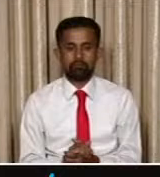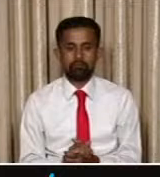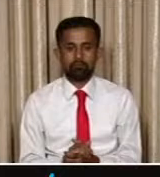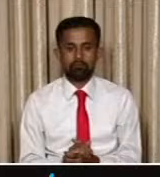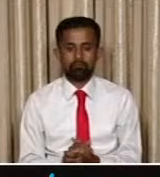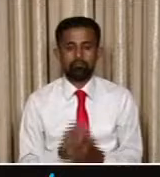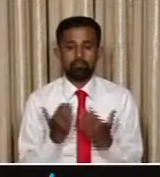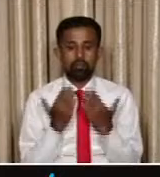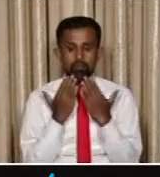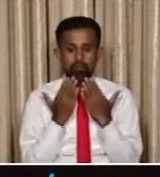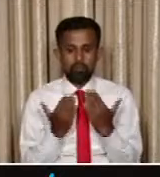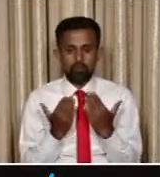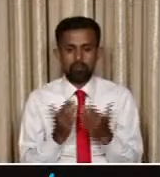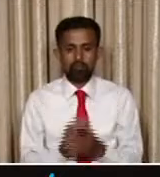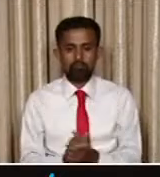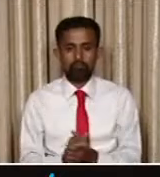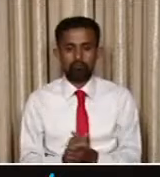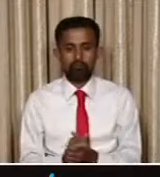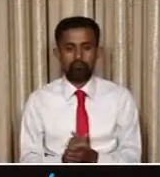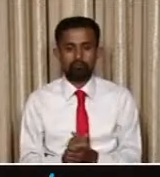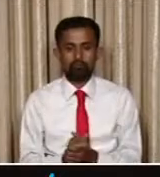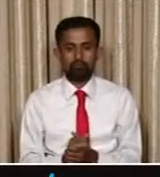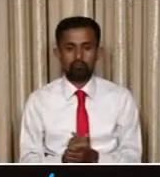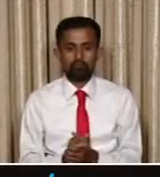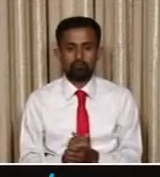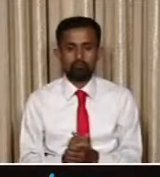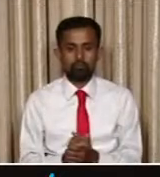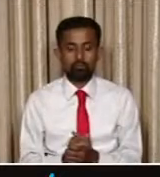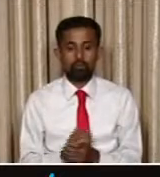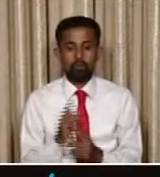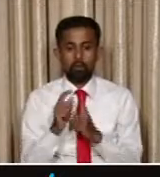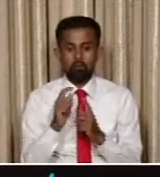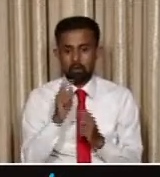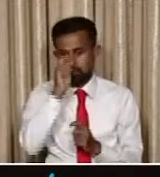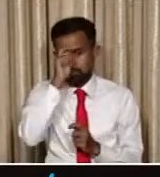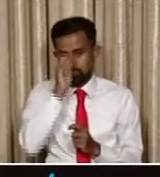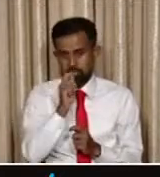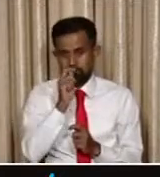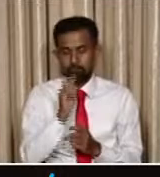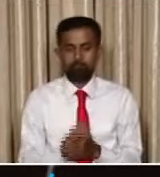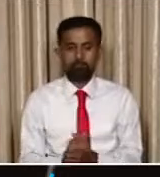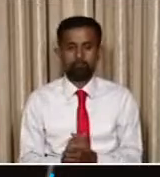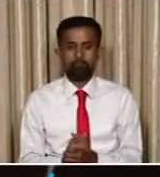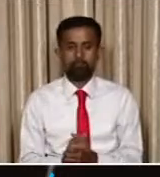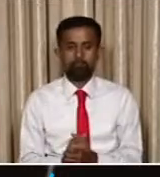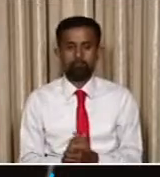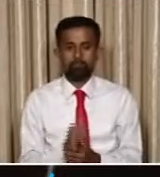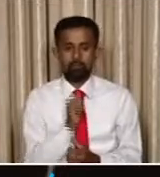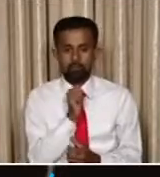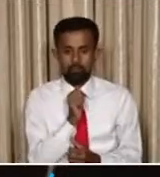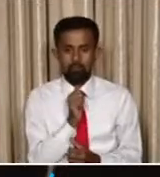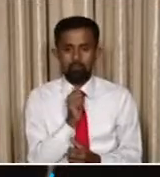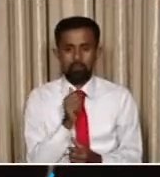බොහොම ස්තුතියි ගරු ශාසනාරූඪ මන්ත්‍රීතුමනි ඇත්තටම අද